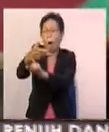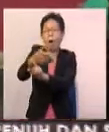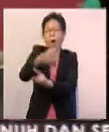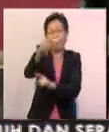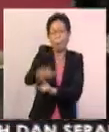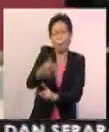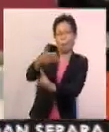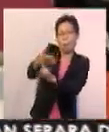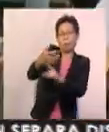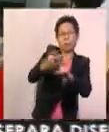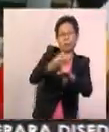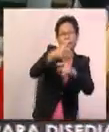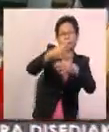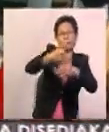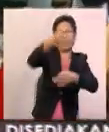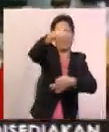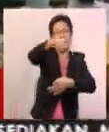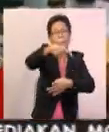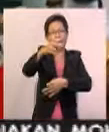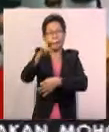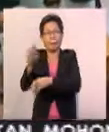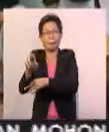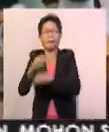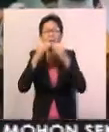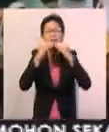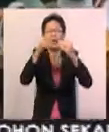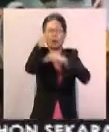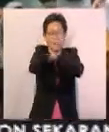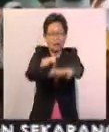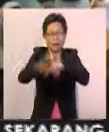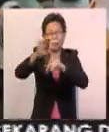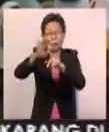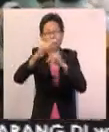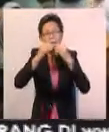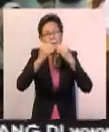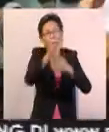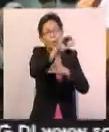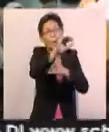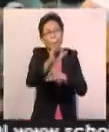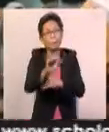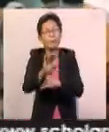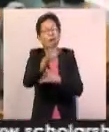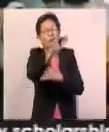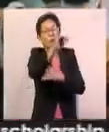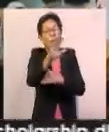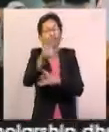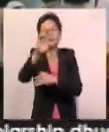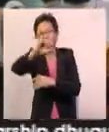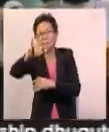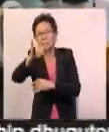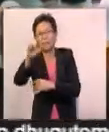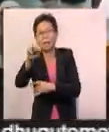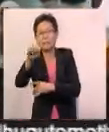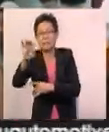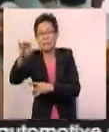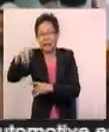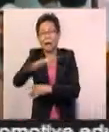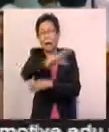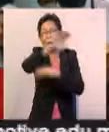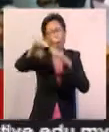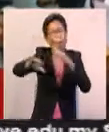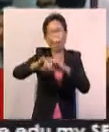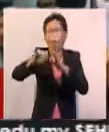dari flat PPR. Terima kasih banyak-banyak pada kerajaan negeri, YB Jagdi, Puan Aino dan all my our